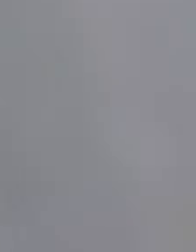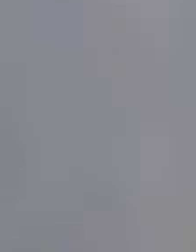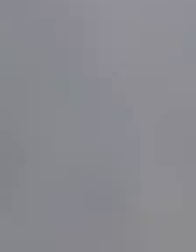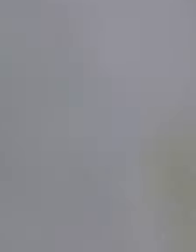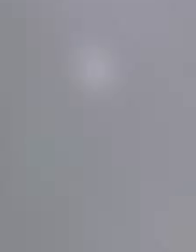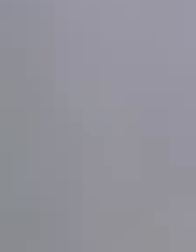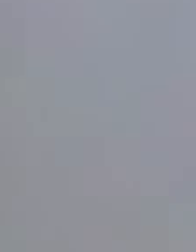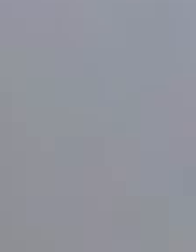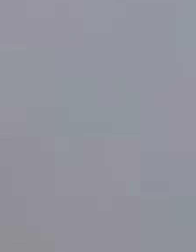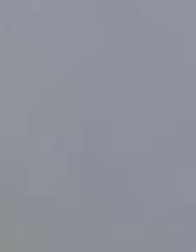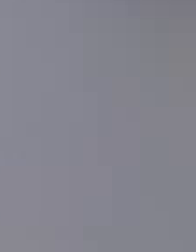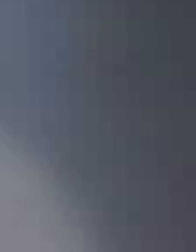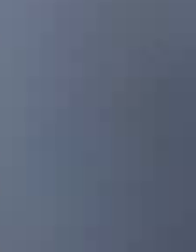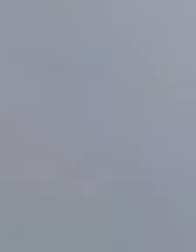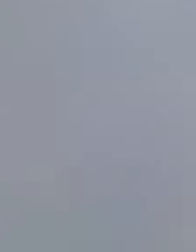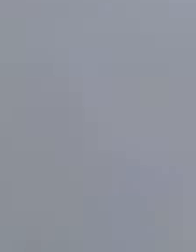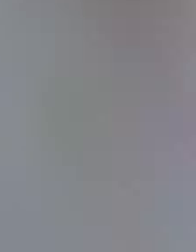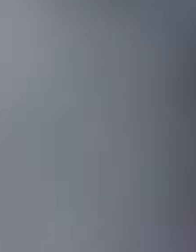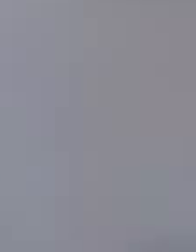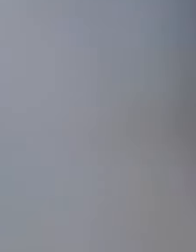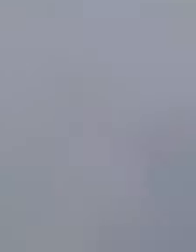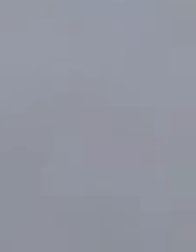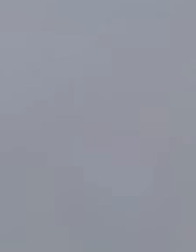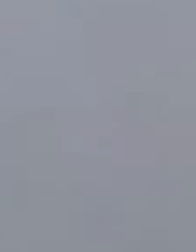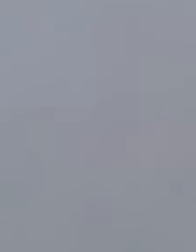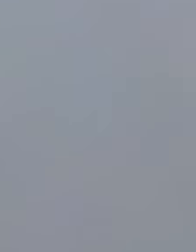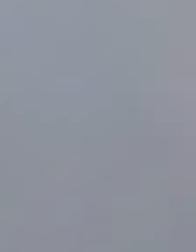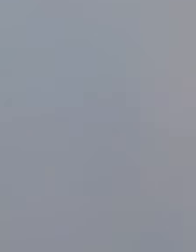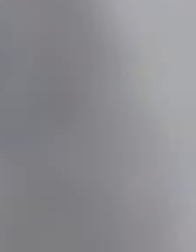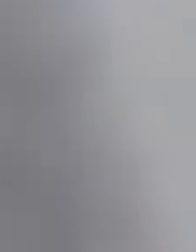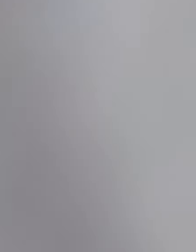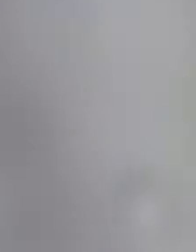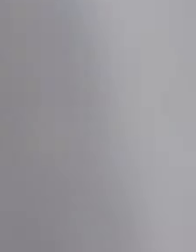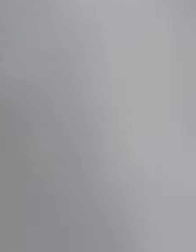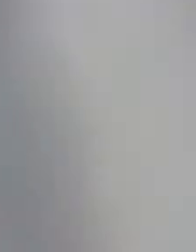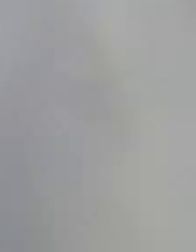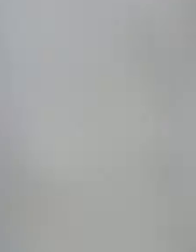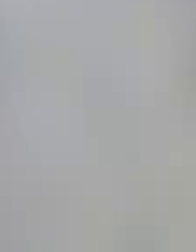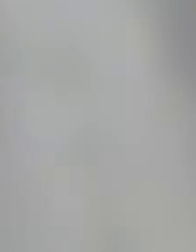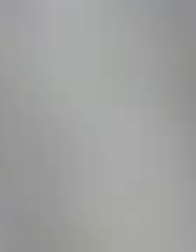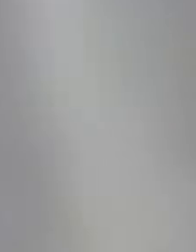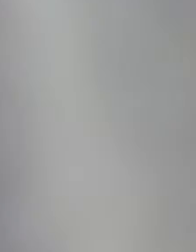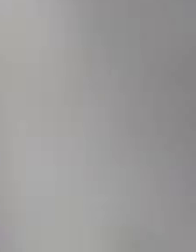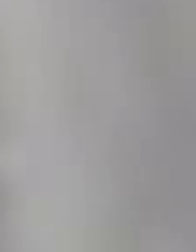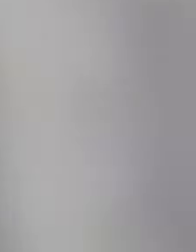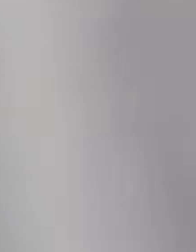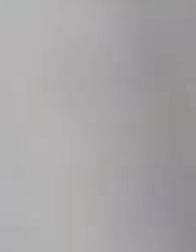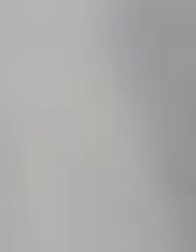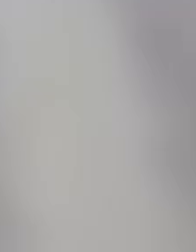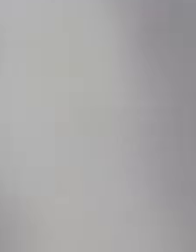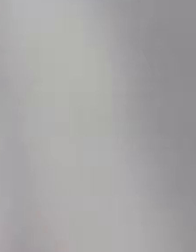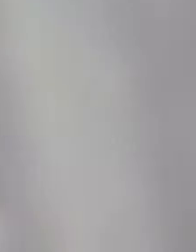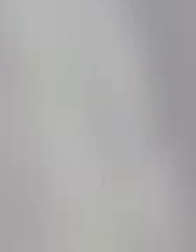അഭിജിത്ത് മുഴക്കുന്ന കോഴിക്കോട് എന്ന വിവരങ്ങളുമായി ചേരുന്നുണ്ട്. അഭിജിത്ത്, അതിന്റെ ദൃശ്യങ്ങൾ നമ്മൾ കാണുന്നുണ്ട്. എന്താണ് സംഭവിച്ചത്? കൂടുതൽ വിവരങ്ങൾ എന്താണ് അഭിജിത്ത്?